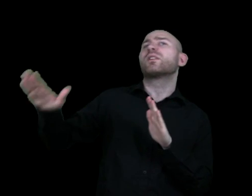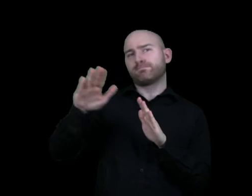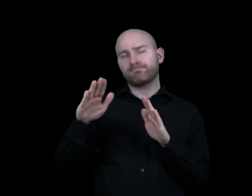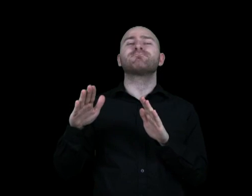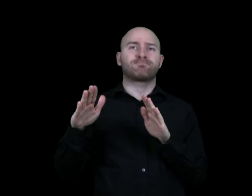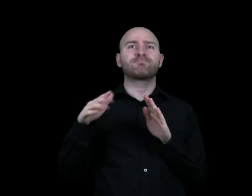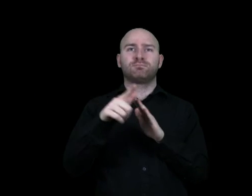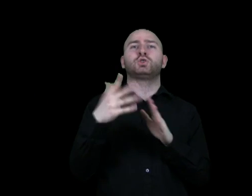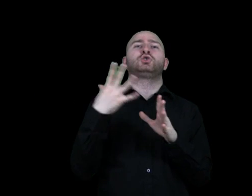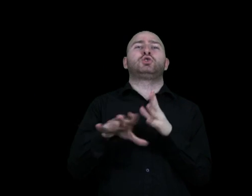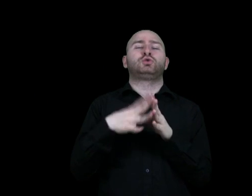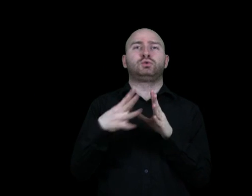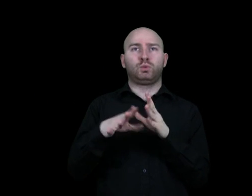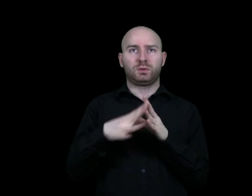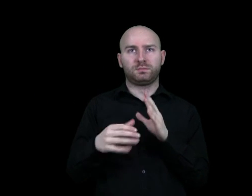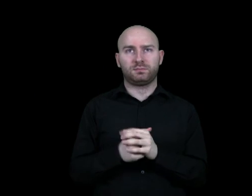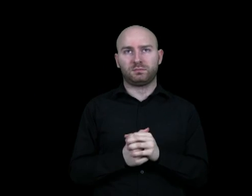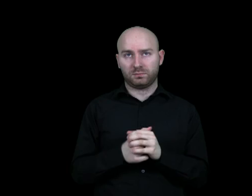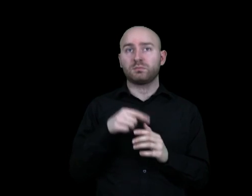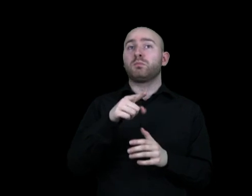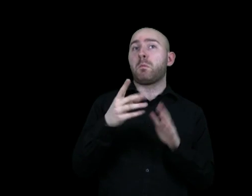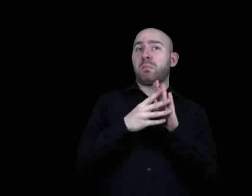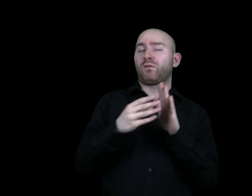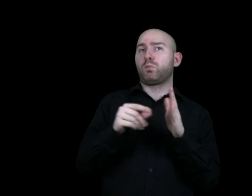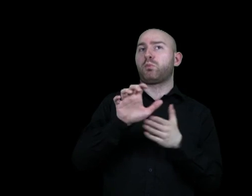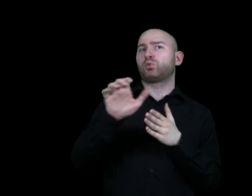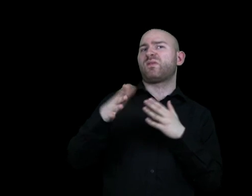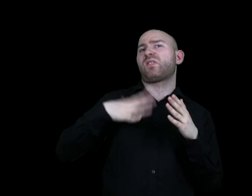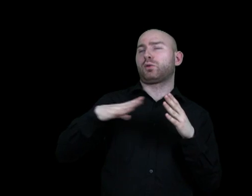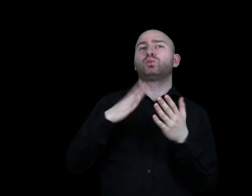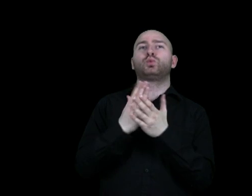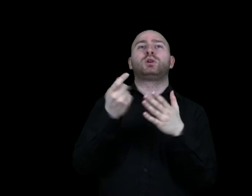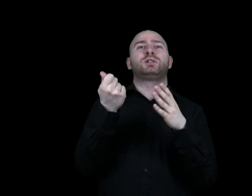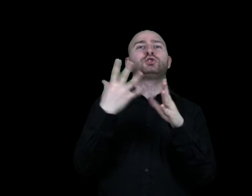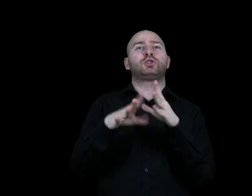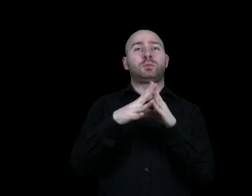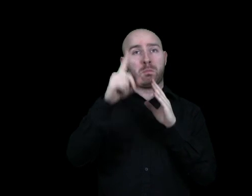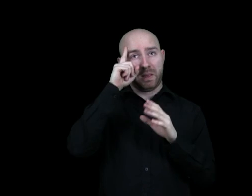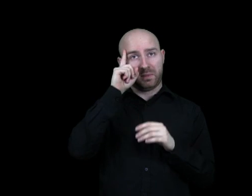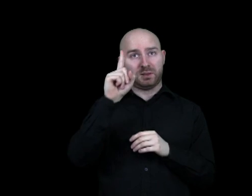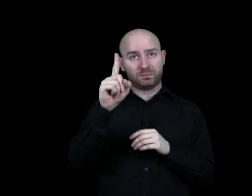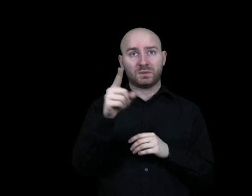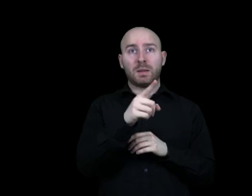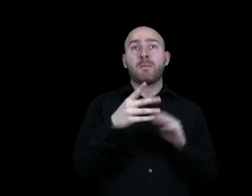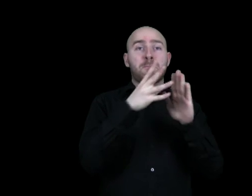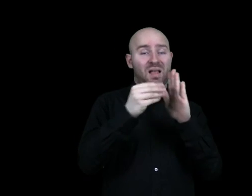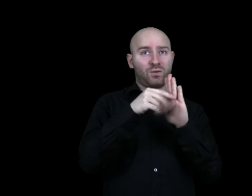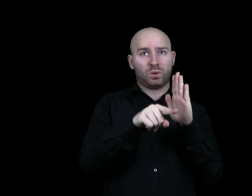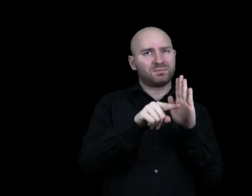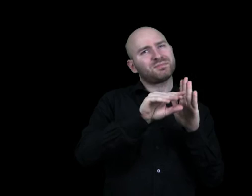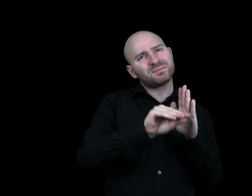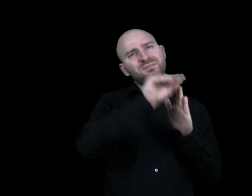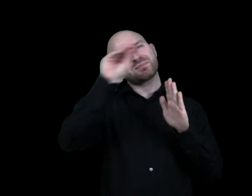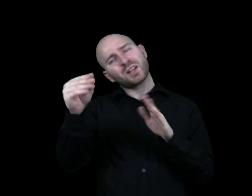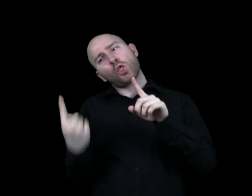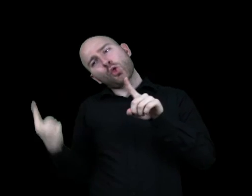zł. Mamy więc nieprzetworzoną bawełnę wartą 10 zł. Teraz możecie wziąć tę bawełnę